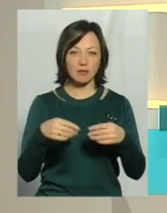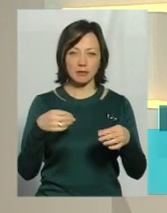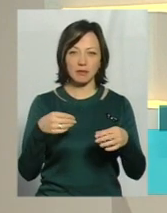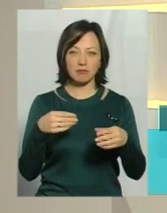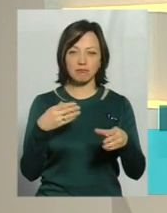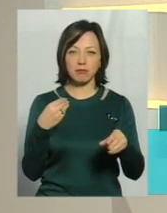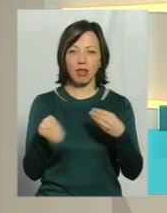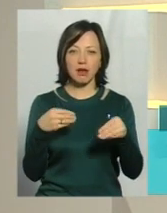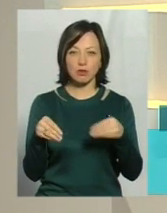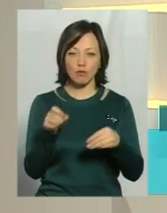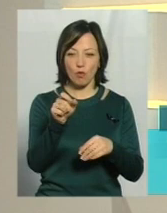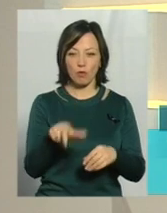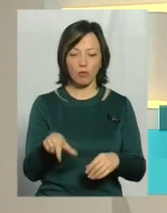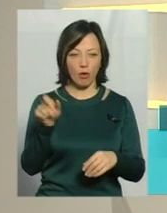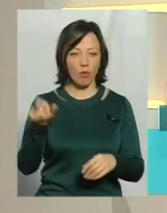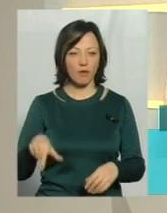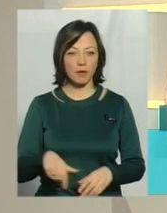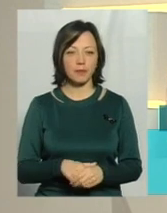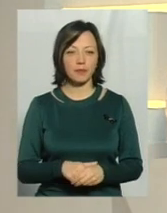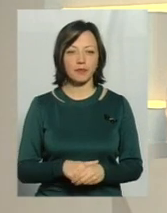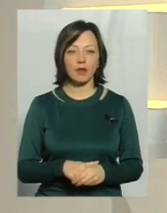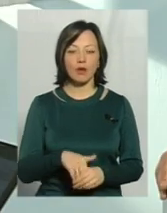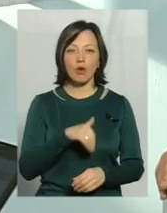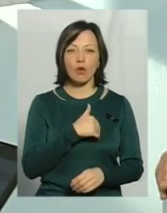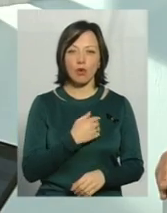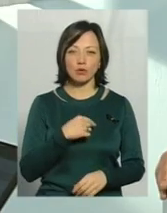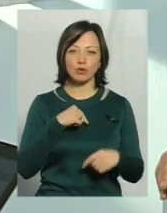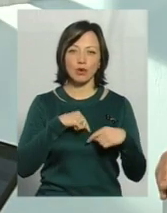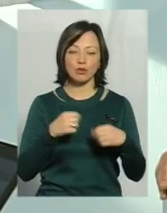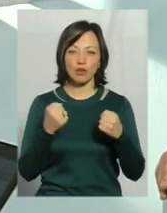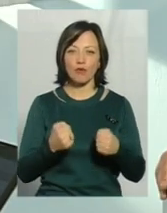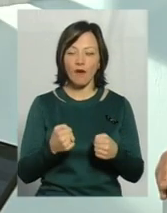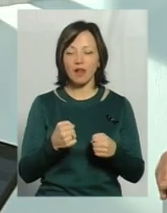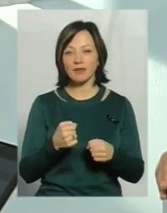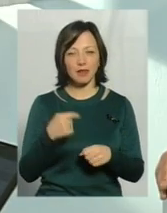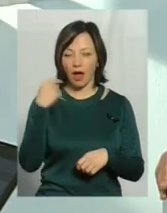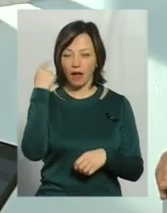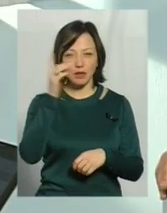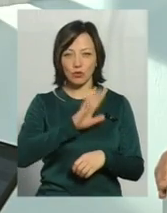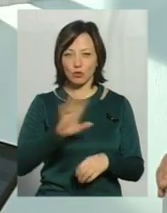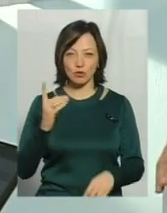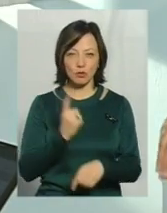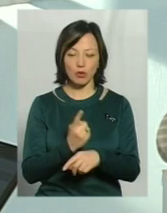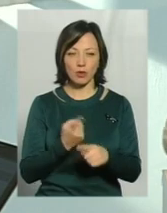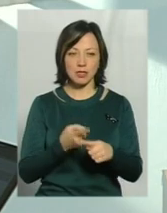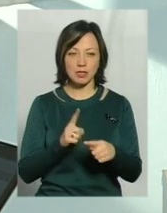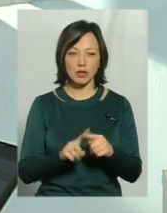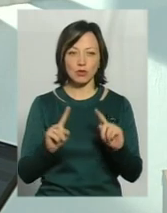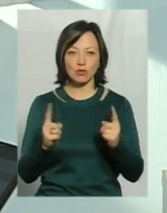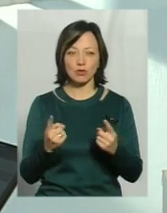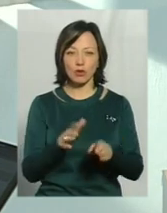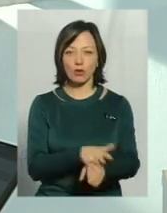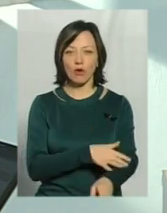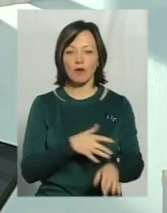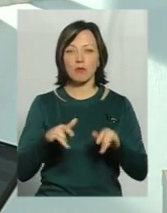пластикової упаковки. Ну, хочу розчарувати, я не думаю, що заборонять. Це дуже довгий